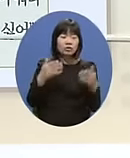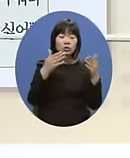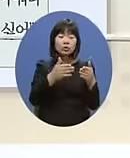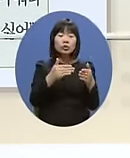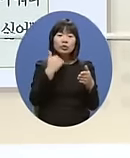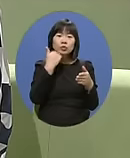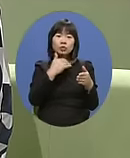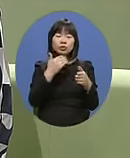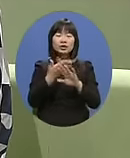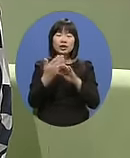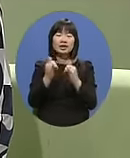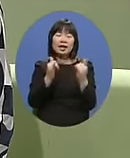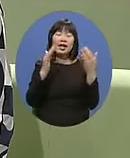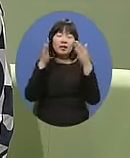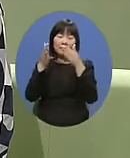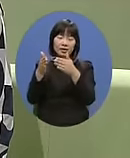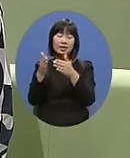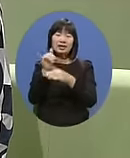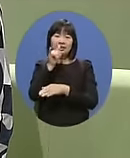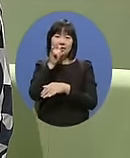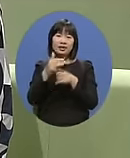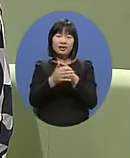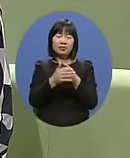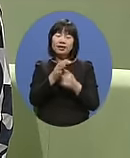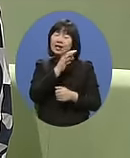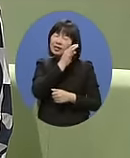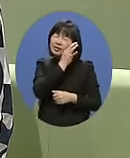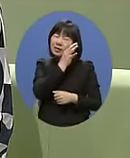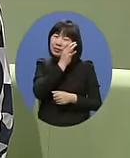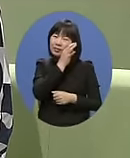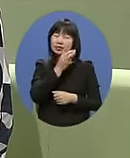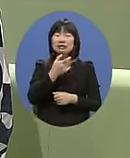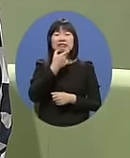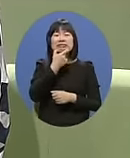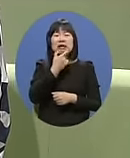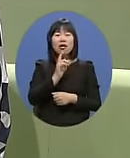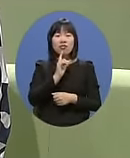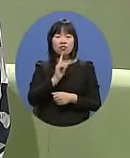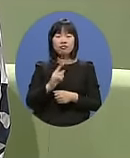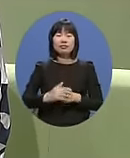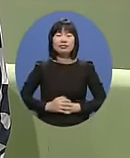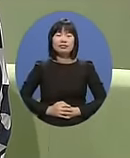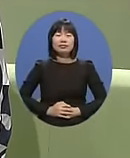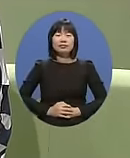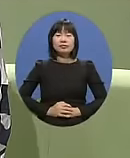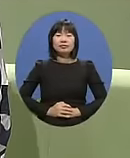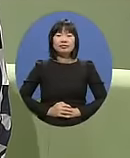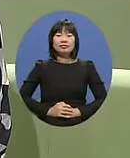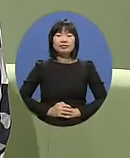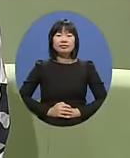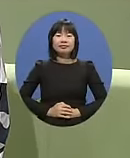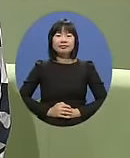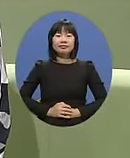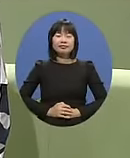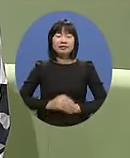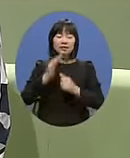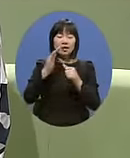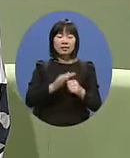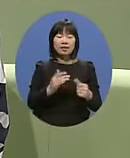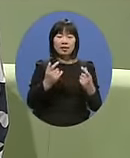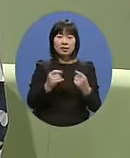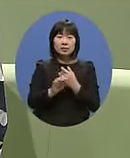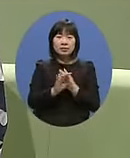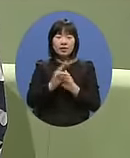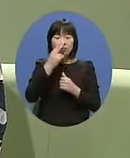있어요? 다른 사람들이랑 평가. 예, 그래서 창피해하기 싫어. 이렇게 이야기가 되게 됩니다. 예, 그러니까 실패할 것 같으면